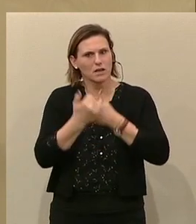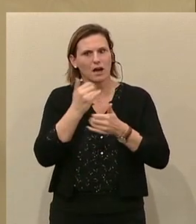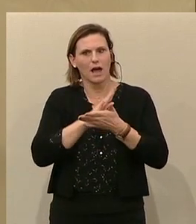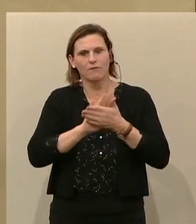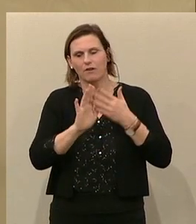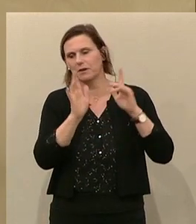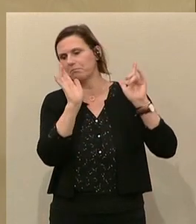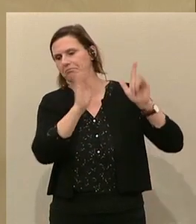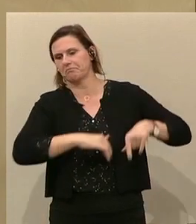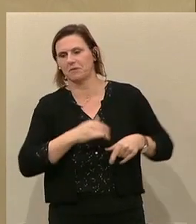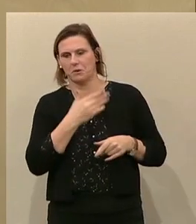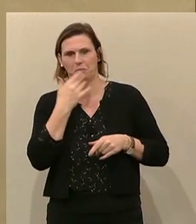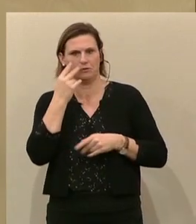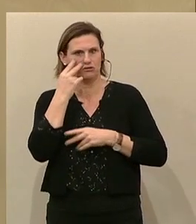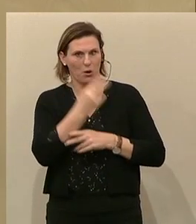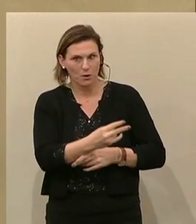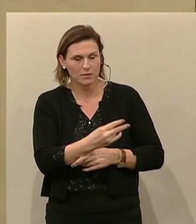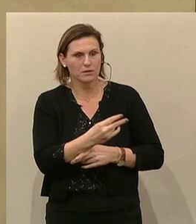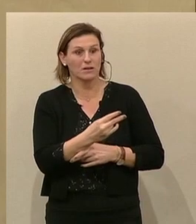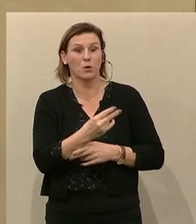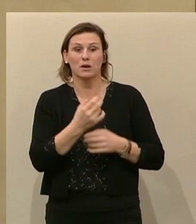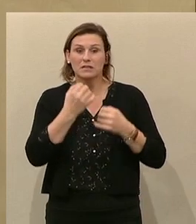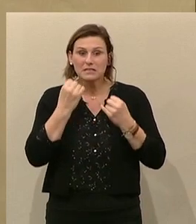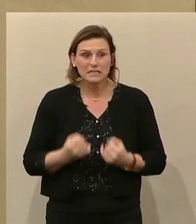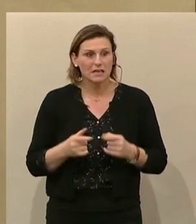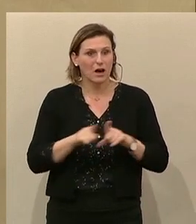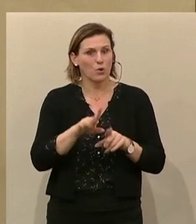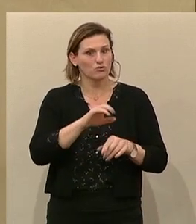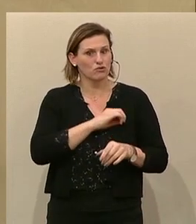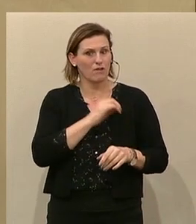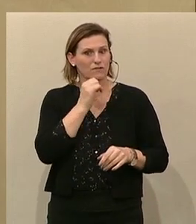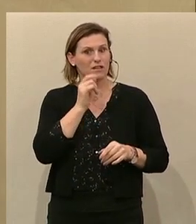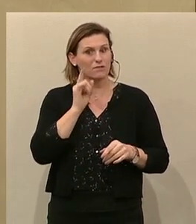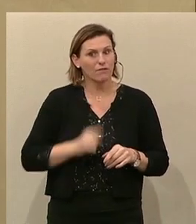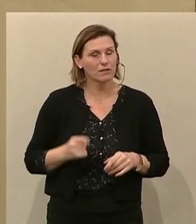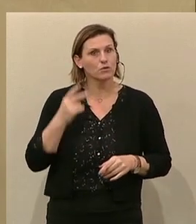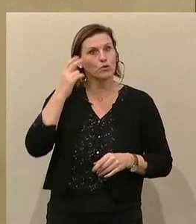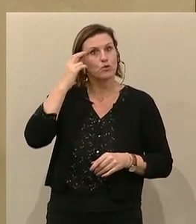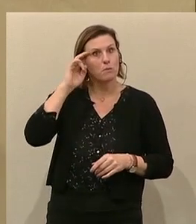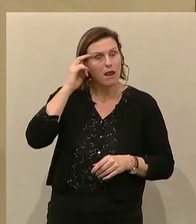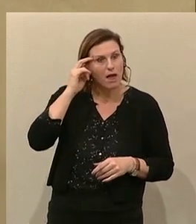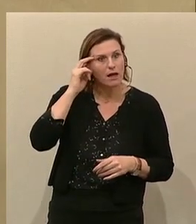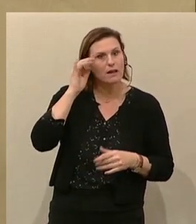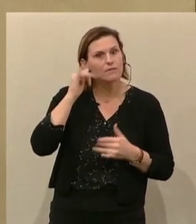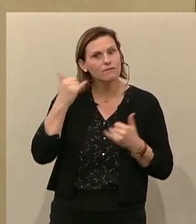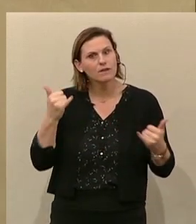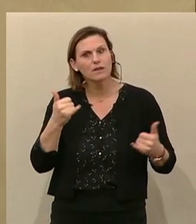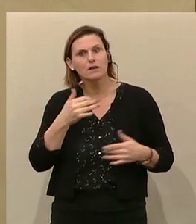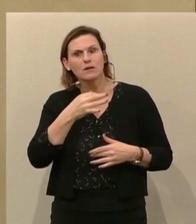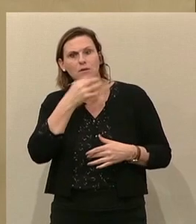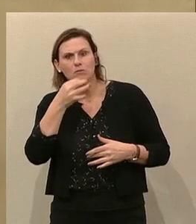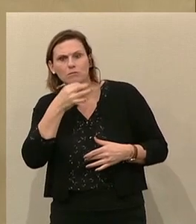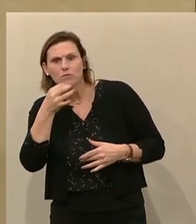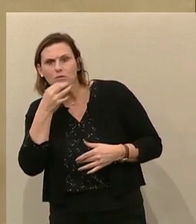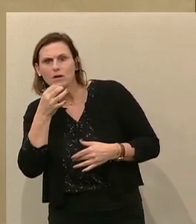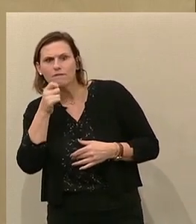ignoriert. Und es wird auf jeden Fall nicht gelingen, wenn man sogar darüber nachdenkt, irgendwelche Sprech- oder